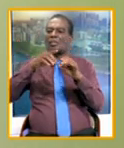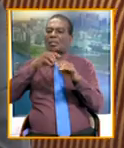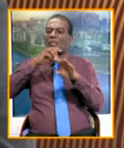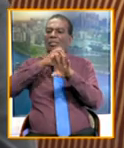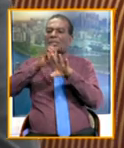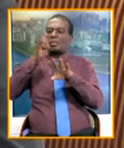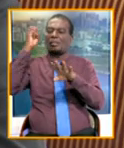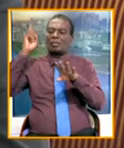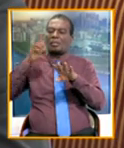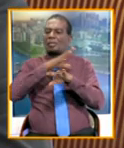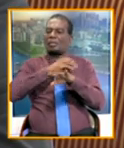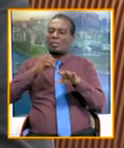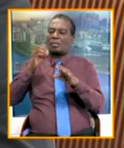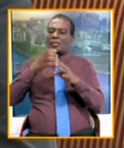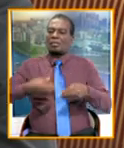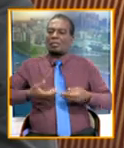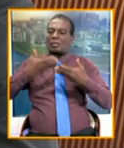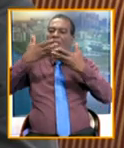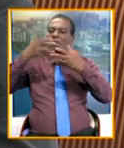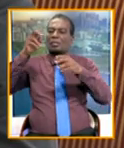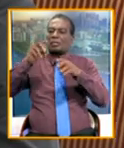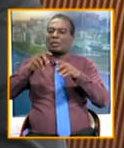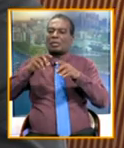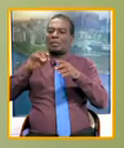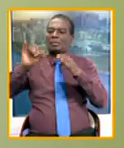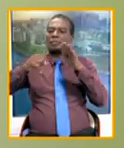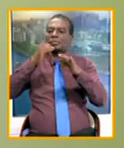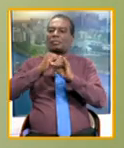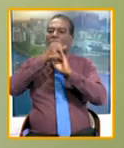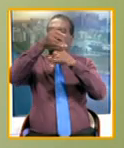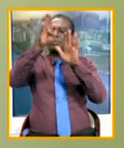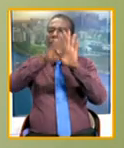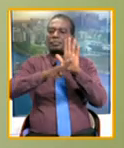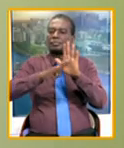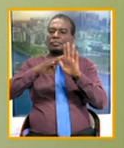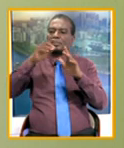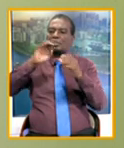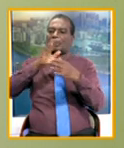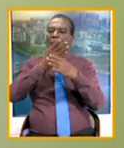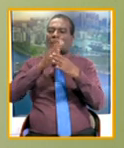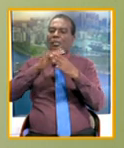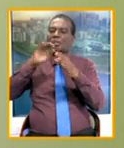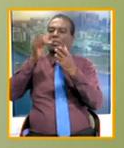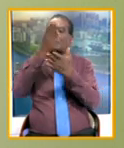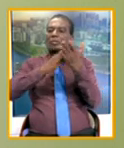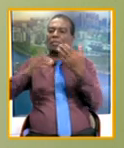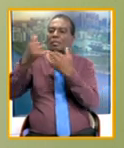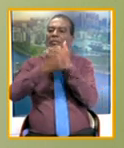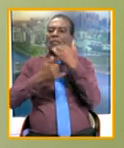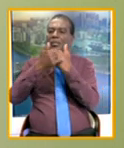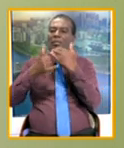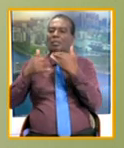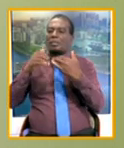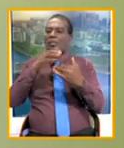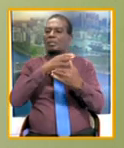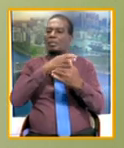mais également la promotion du développement des investissements donc, entre certains pays et les nôtres. Je